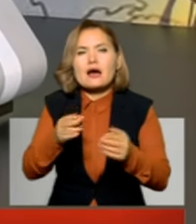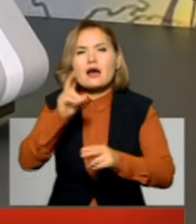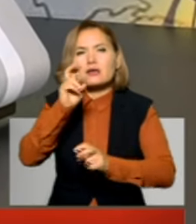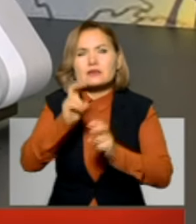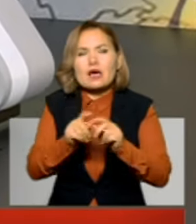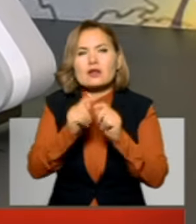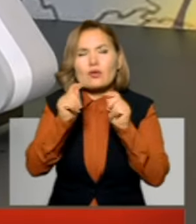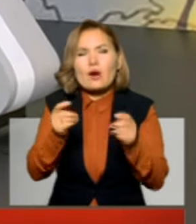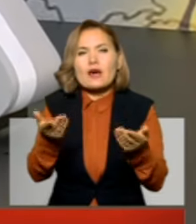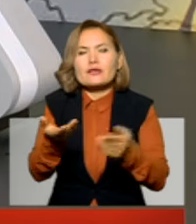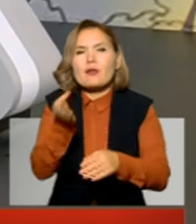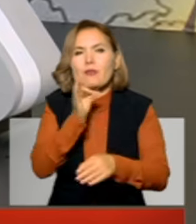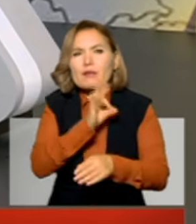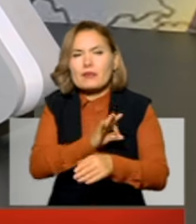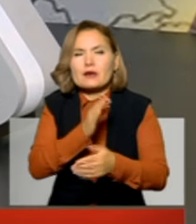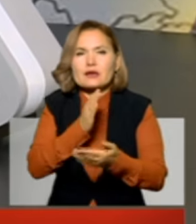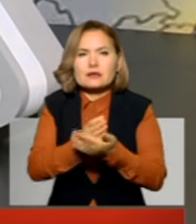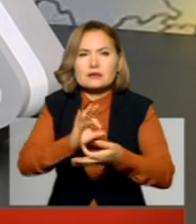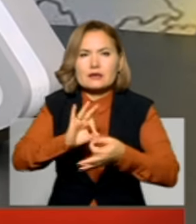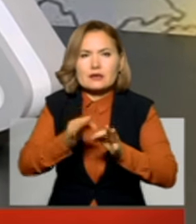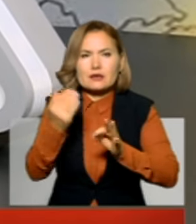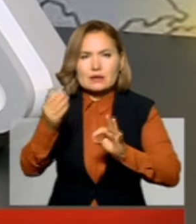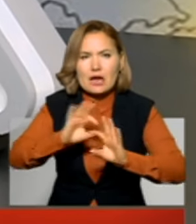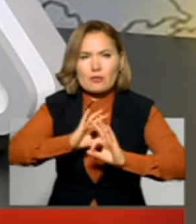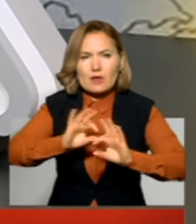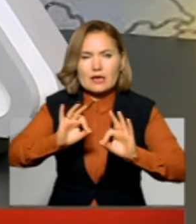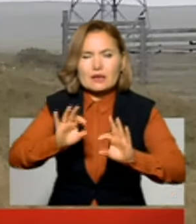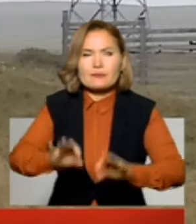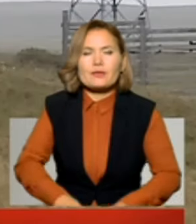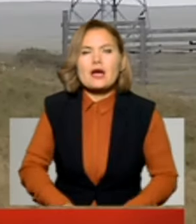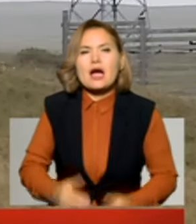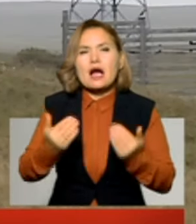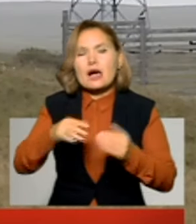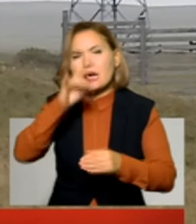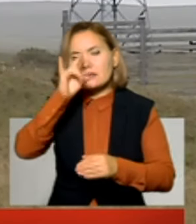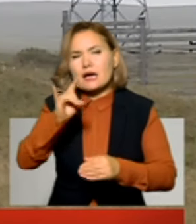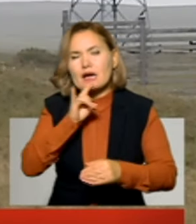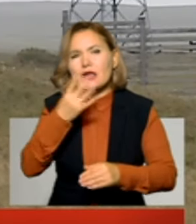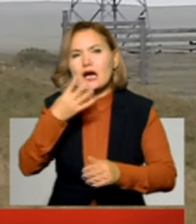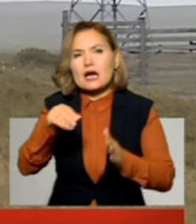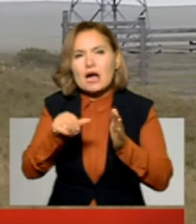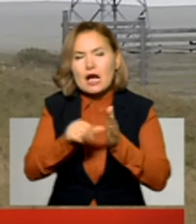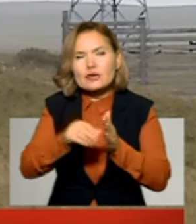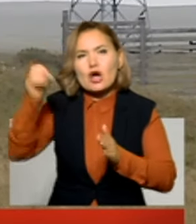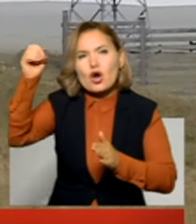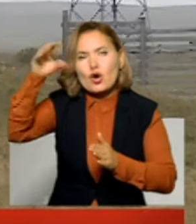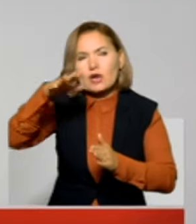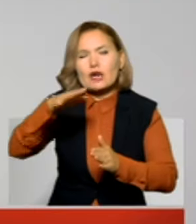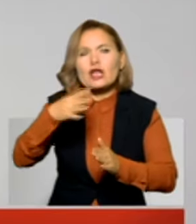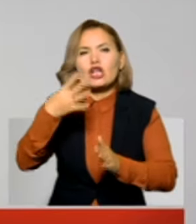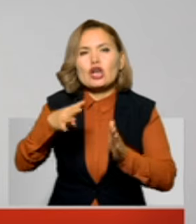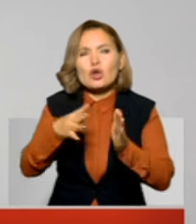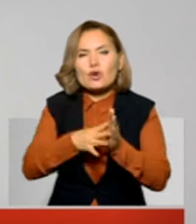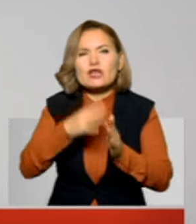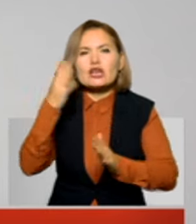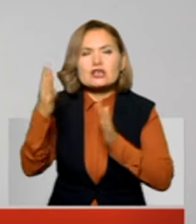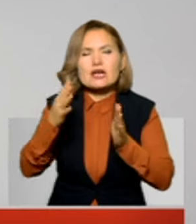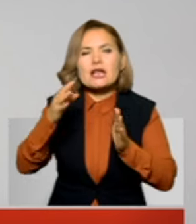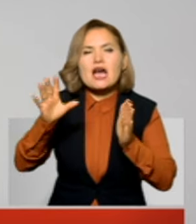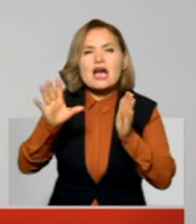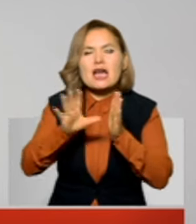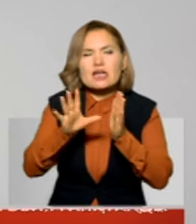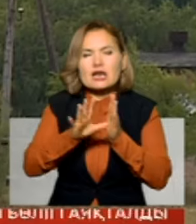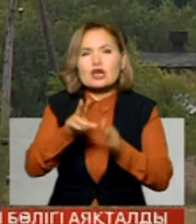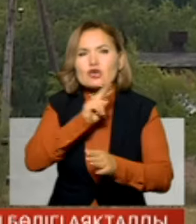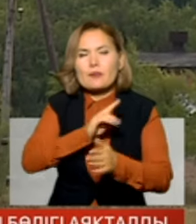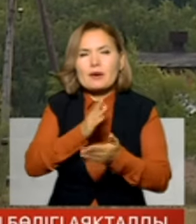бар? Серік Жұмабектің материалы. Қазір Қазақстанда 46 күн 59 жел электр станциясы жұмыс істейді. Өкіншісі